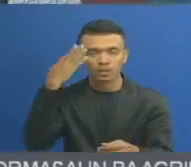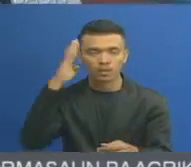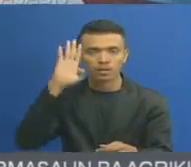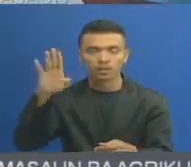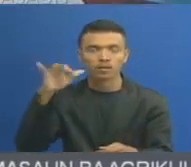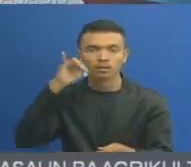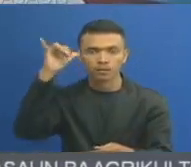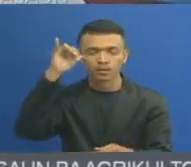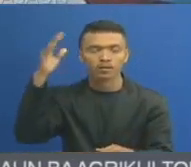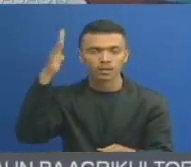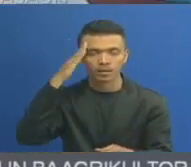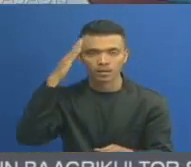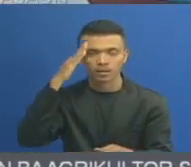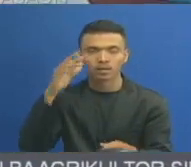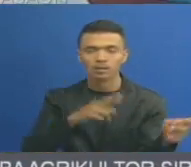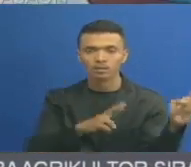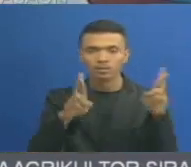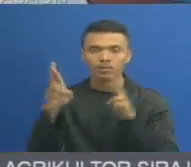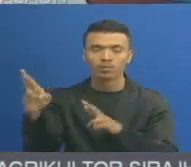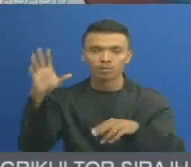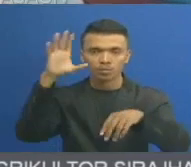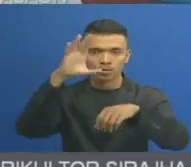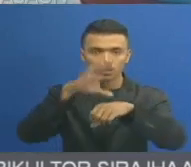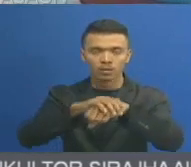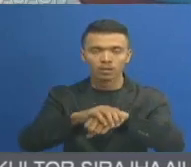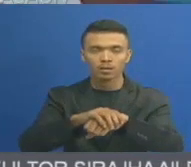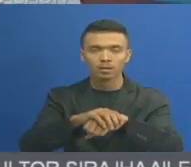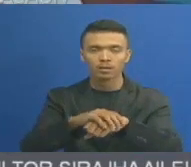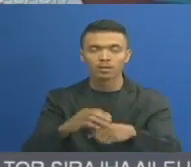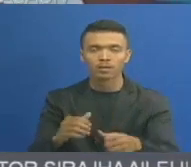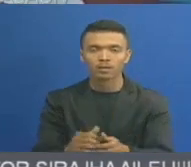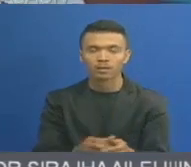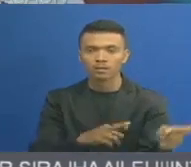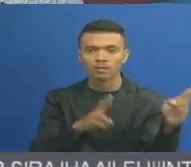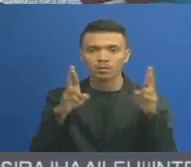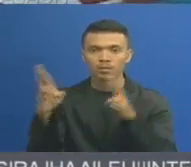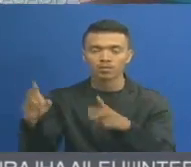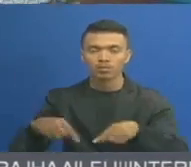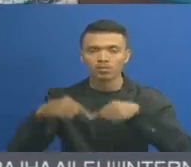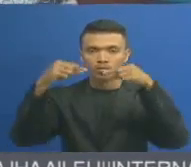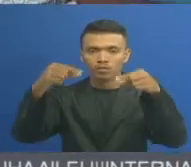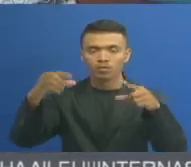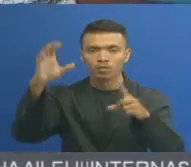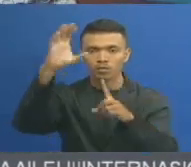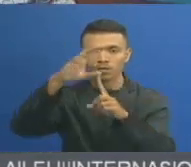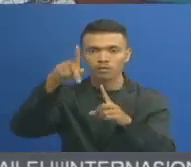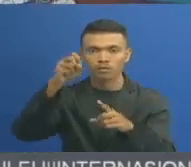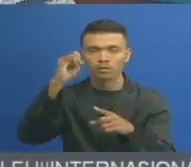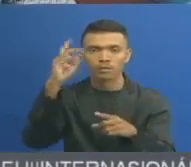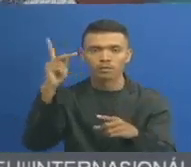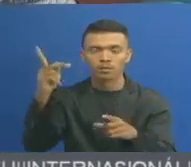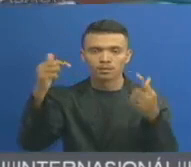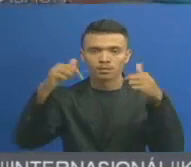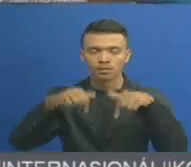diskover, pronto atau ini kaptura kera, oh flagrante lidi tu atau pronto halu orient kali itu sefisik mai sefinvestisi mai